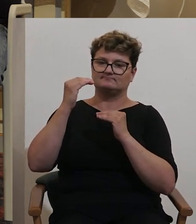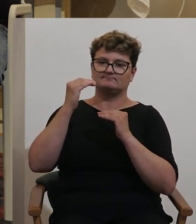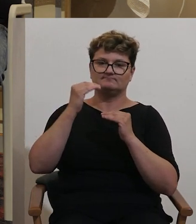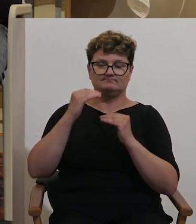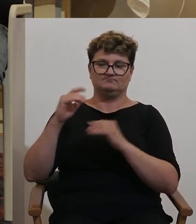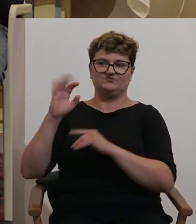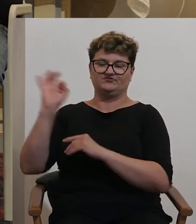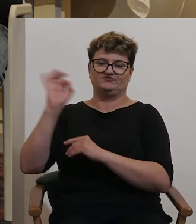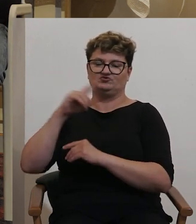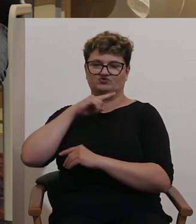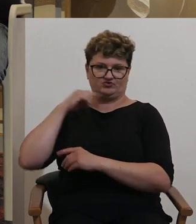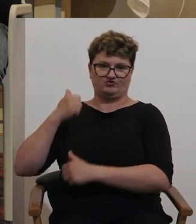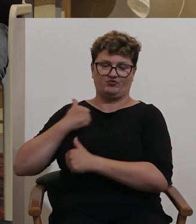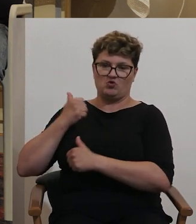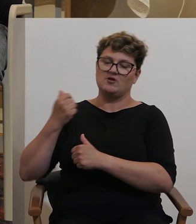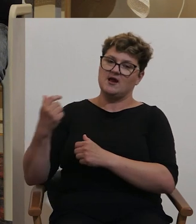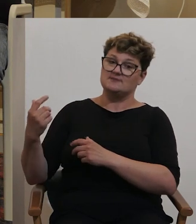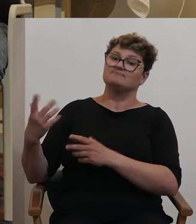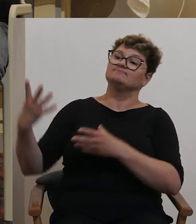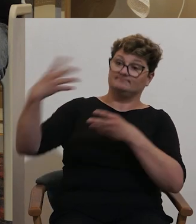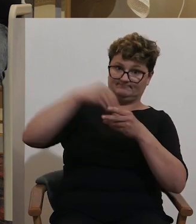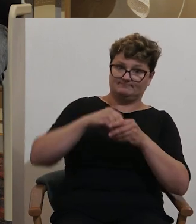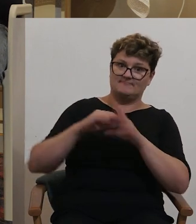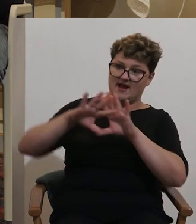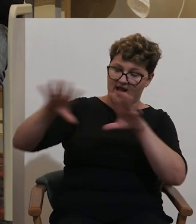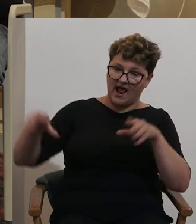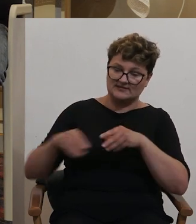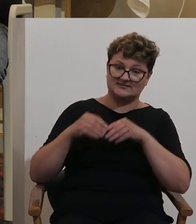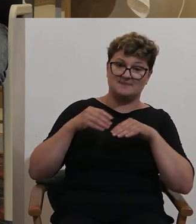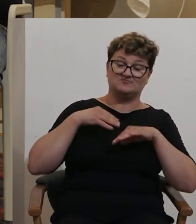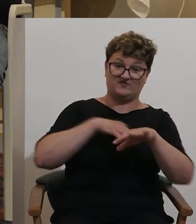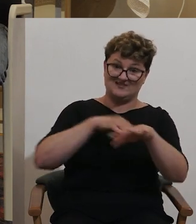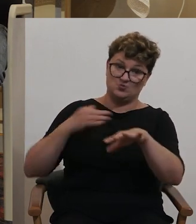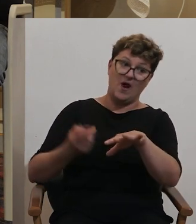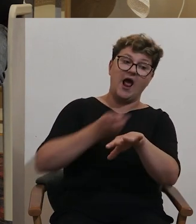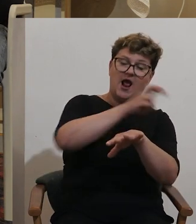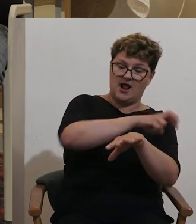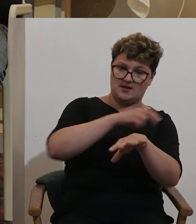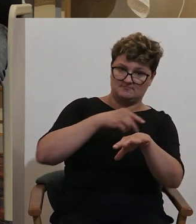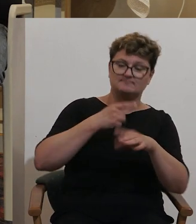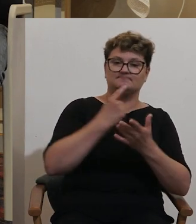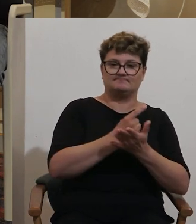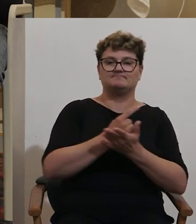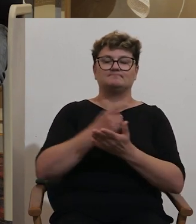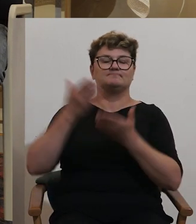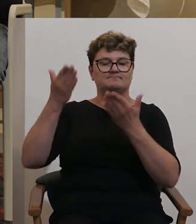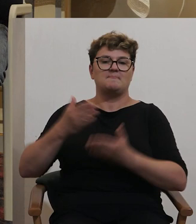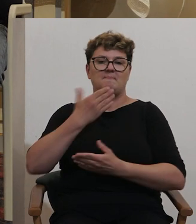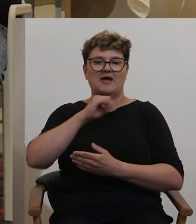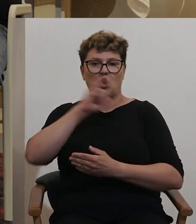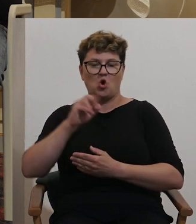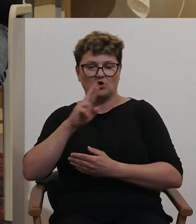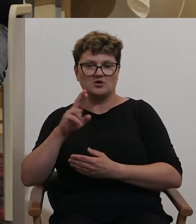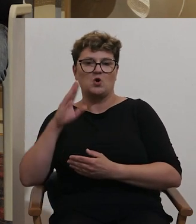z Armii Czerwonej, który przeprawił się razem z tymi żołnierzami na lewy brzeg Wisły, major Łatyszonek.